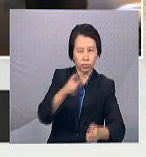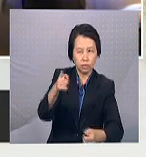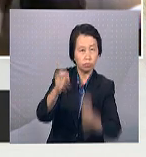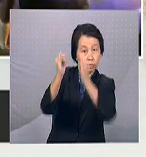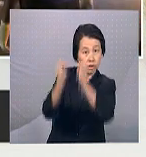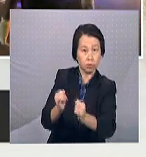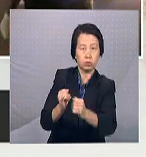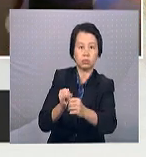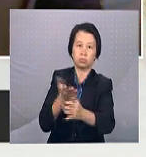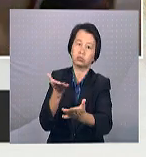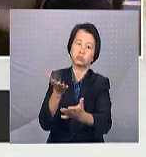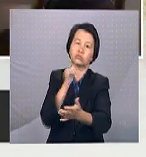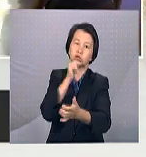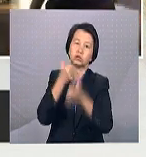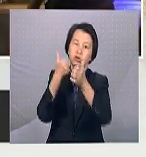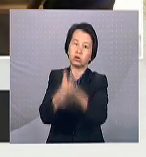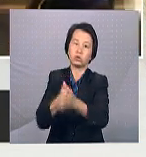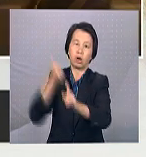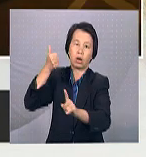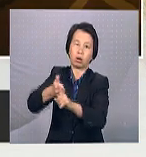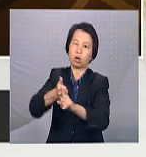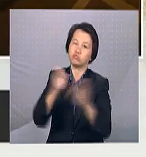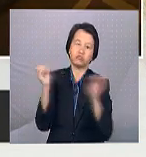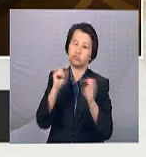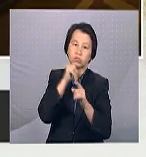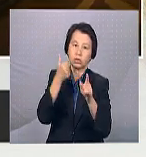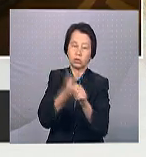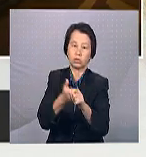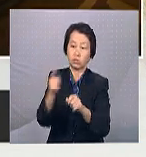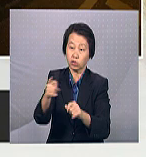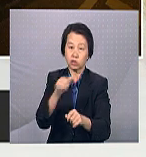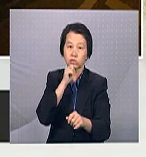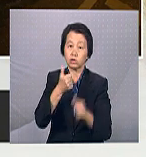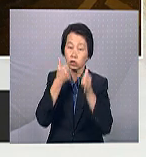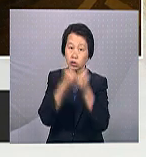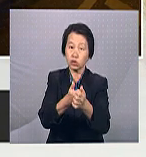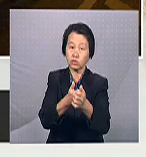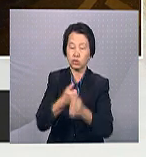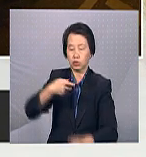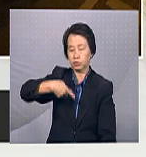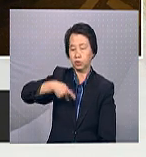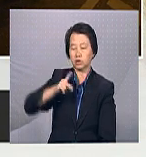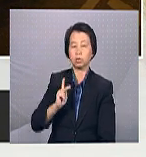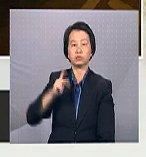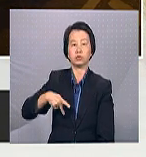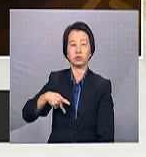tersebut melanggar arahan dan juga melanggar pematuhan PKP.